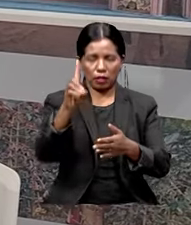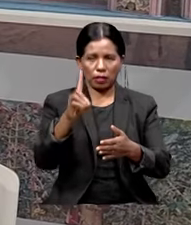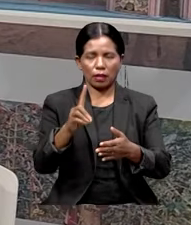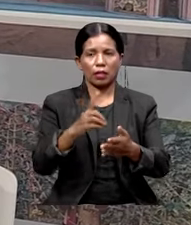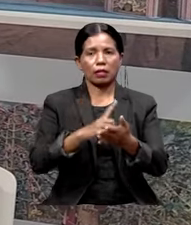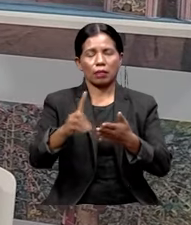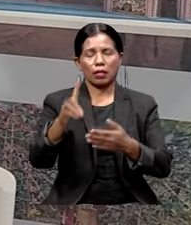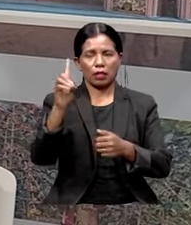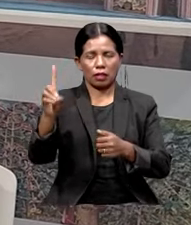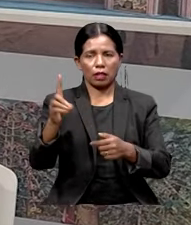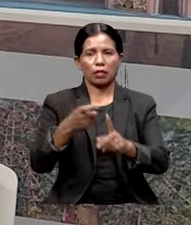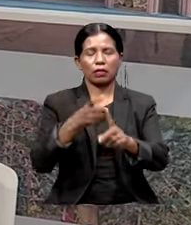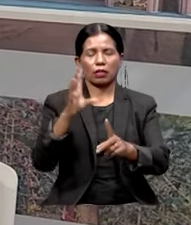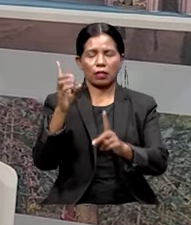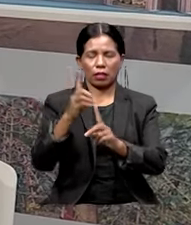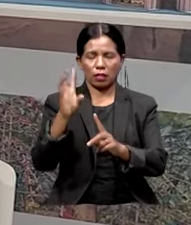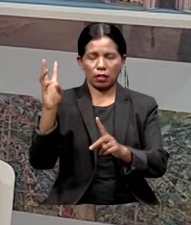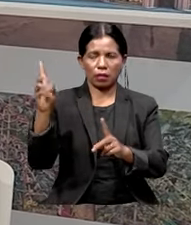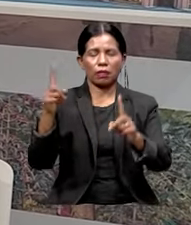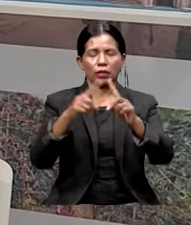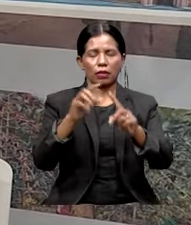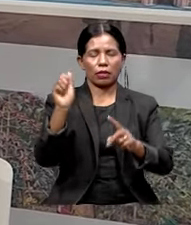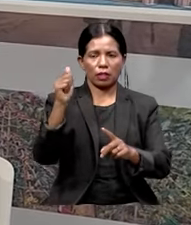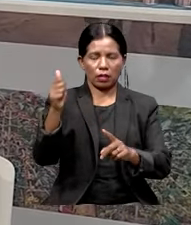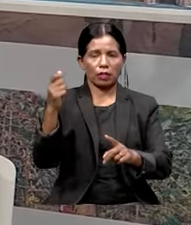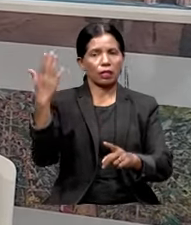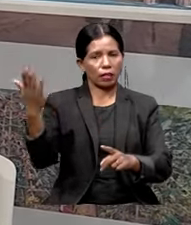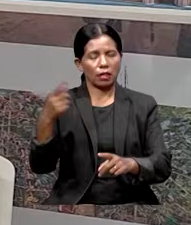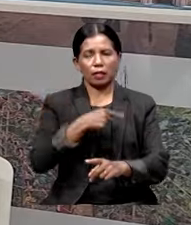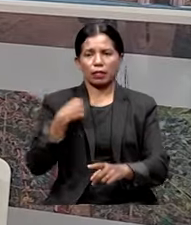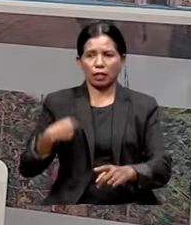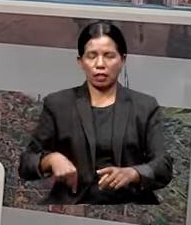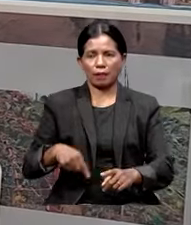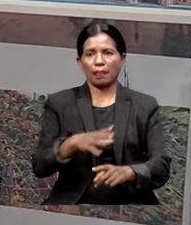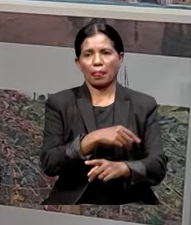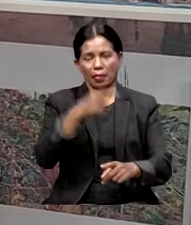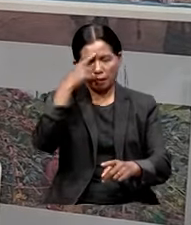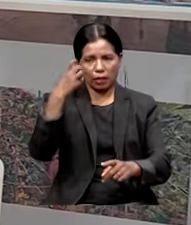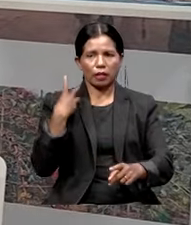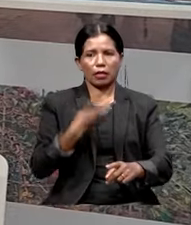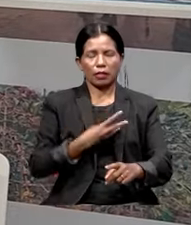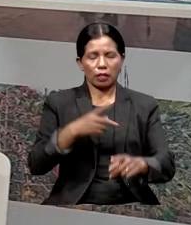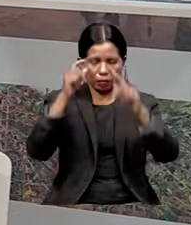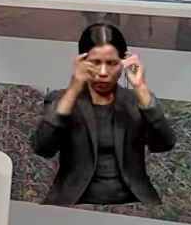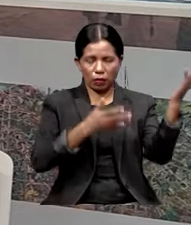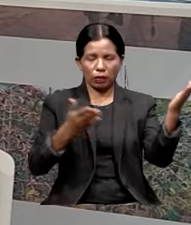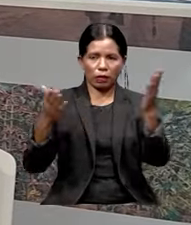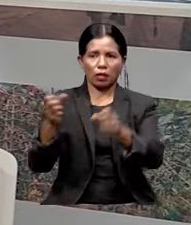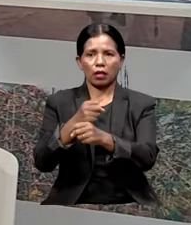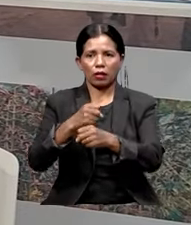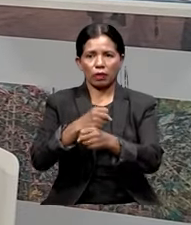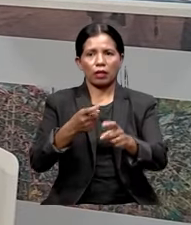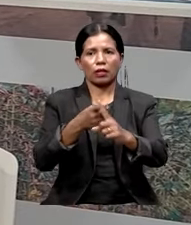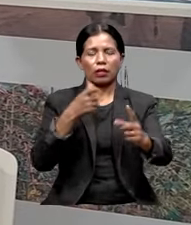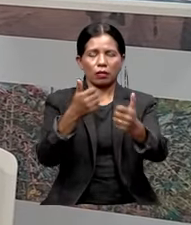kusi dia singku atau dia des iha Shanghai. Tambah ida ne ita Timor lori produtu hanesang kafe